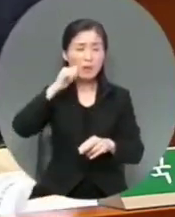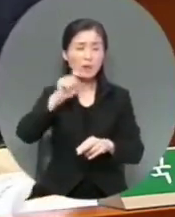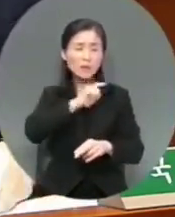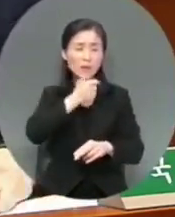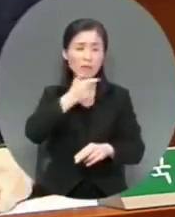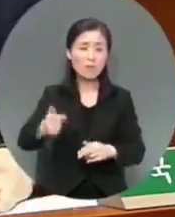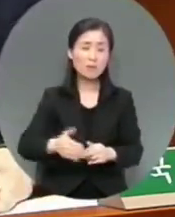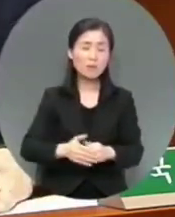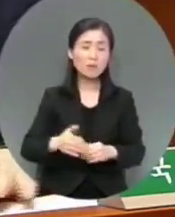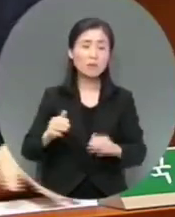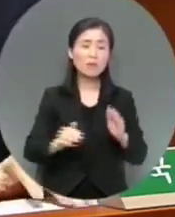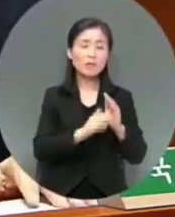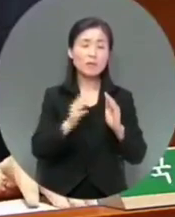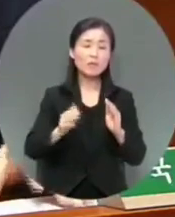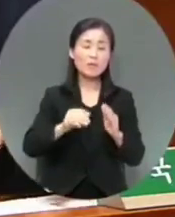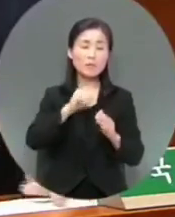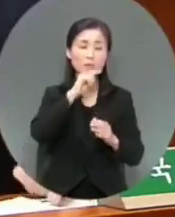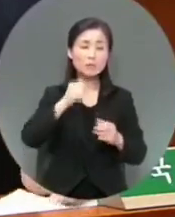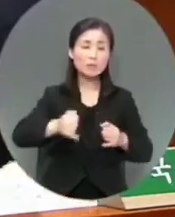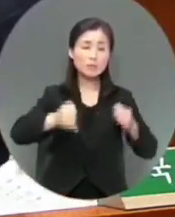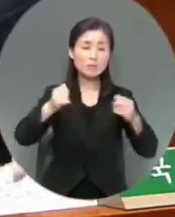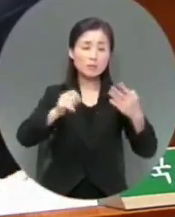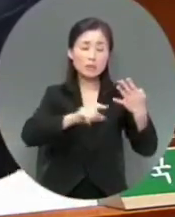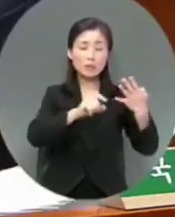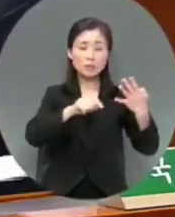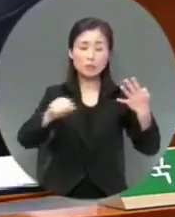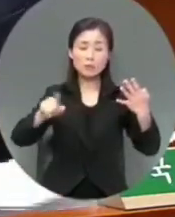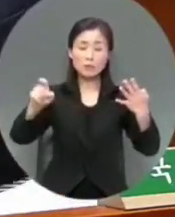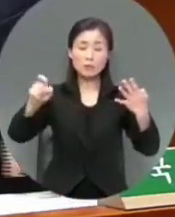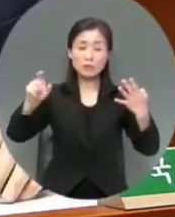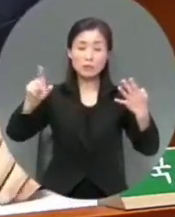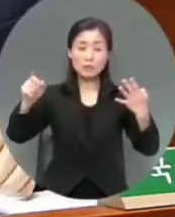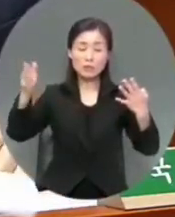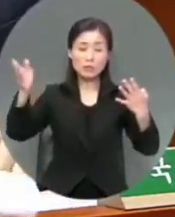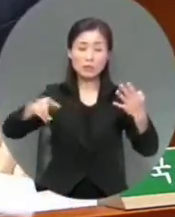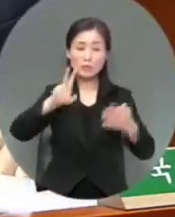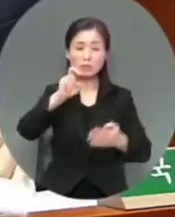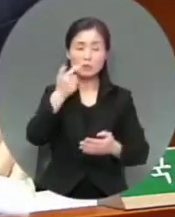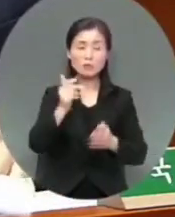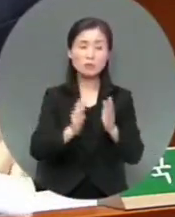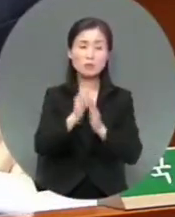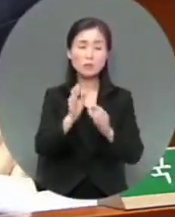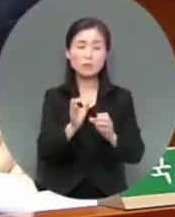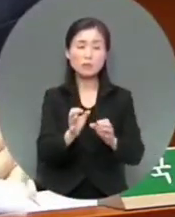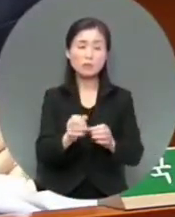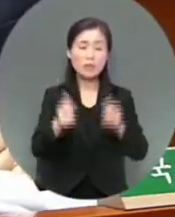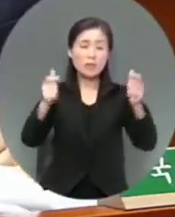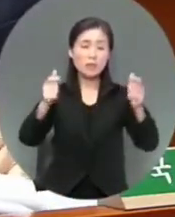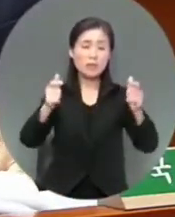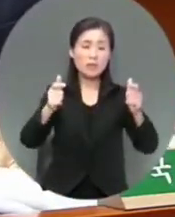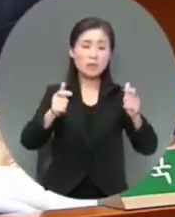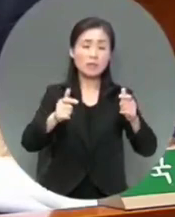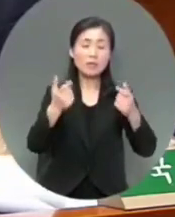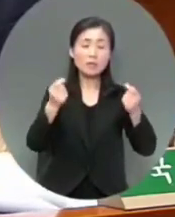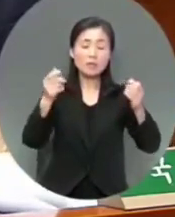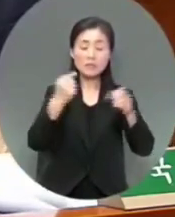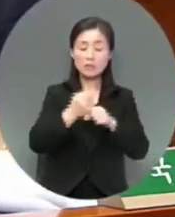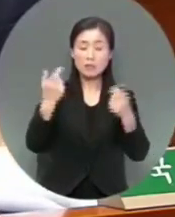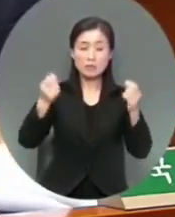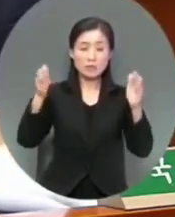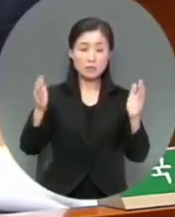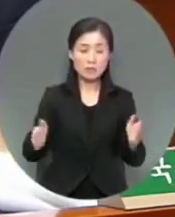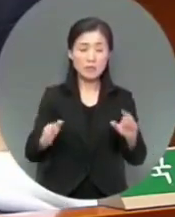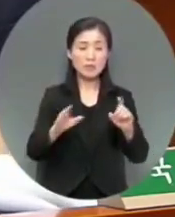또 가계부채는요, 4월부터 10월까지 26조가 증가했고, 이는 작년 같은 기간에